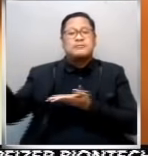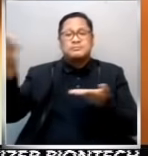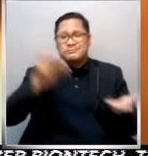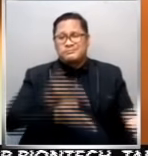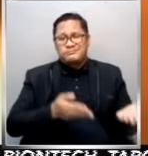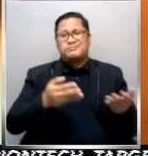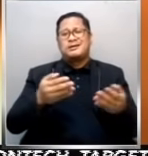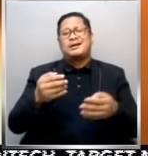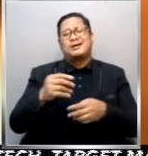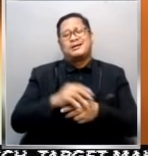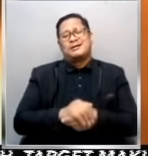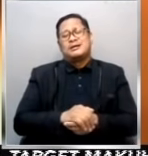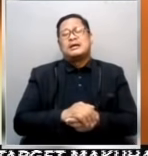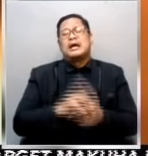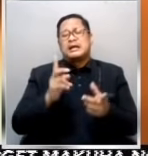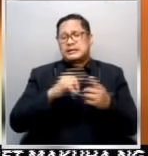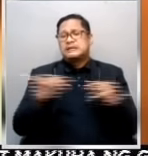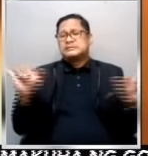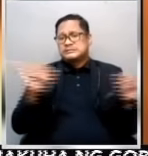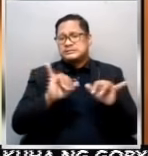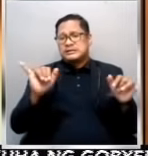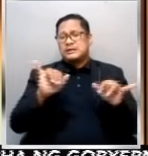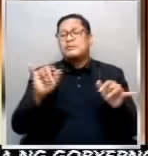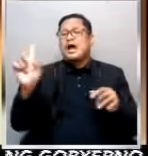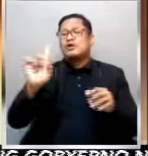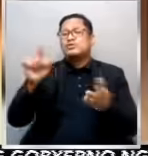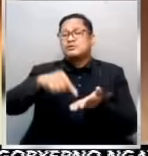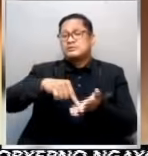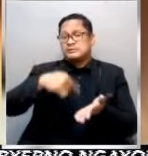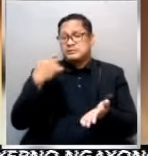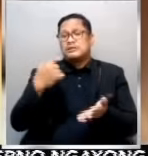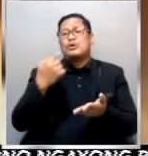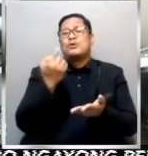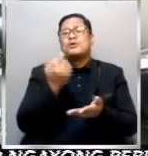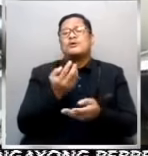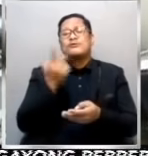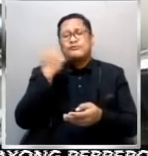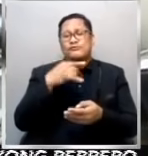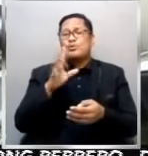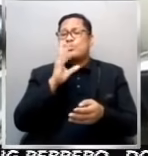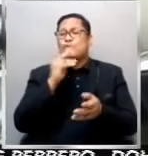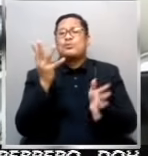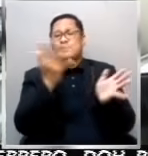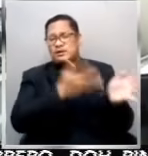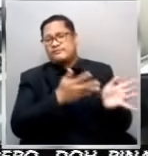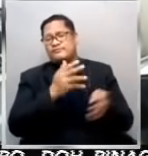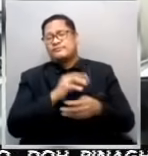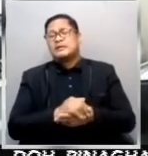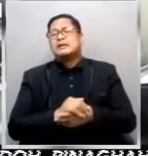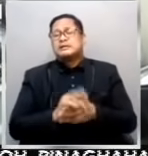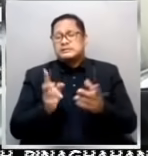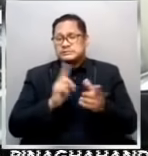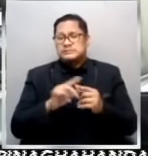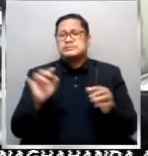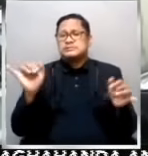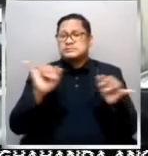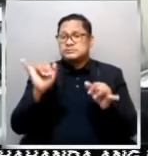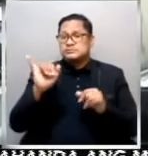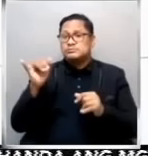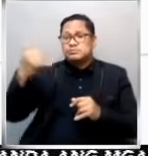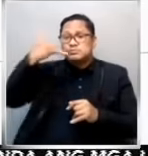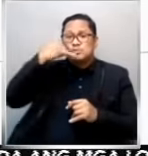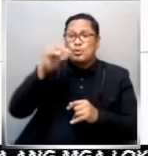biktima at kung anong danyos ang matatanggap ng kanyang mga naulila. Kinukuha pa namin ang pahayag ng OWA pero ayon sa